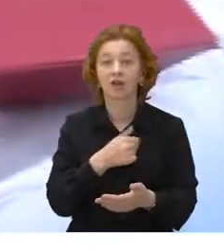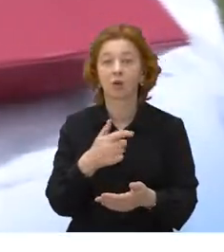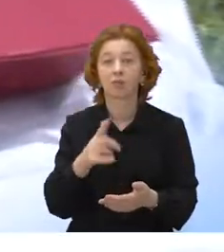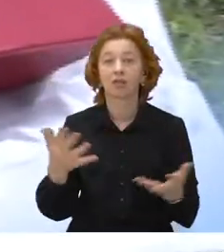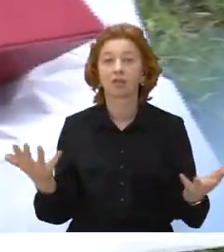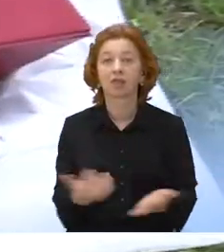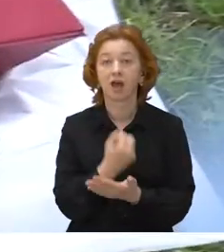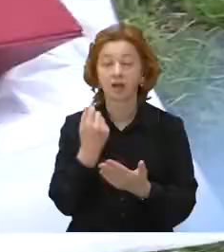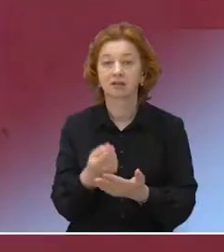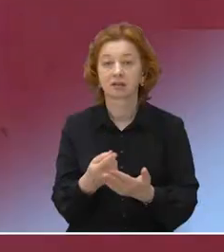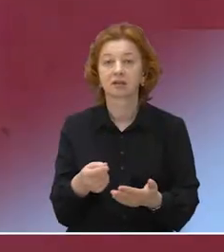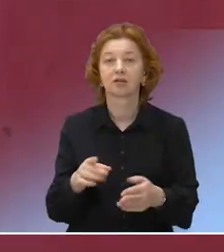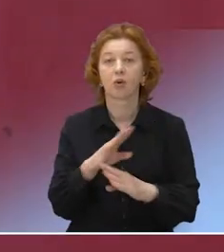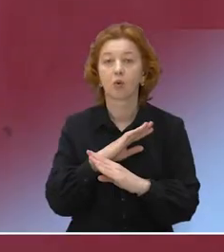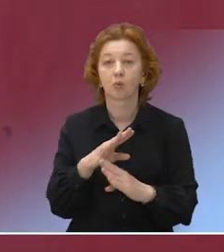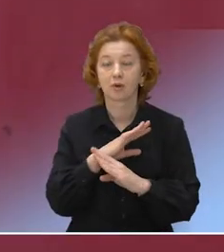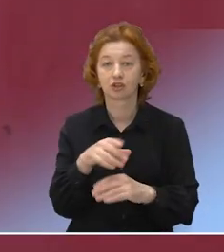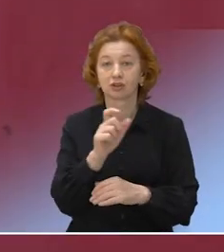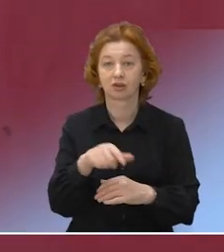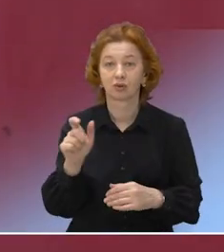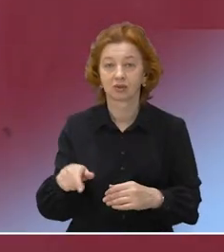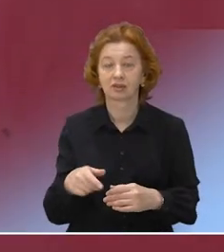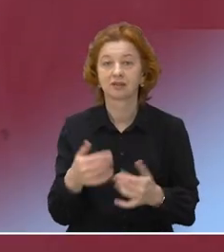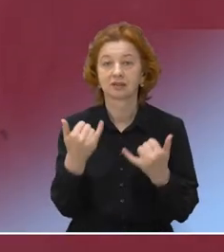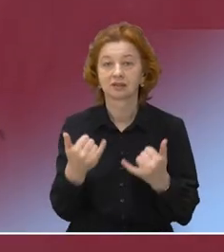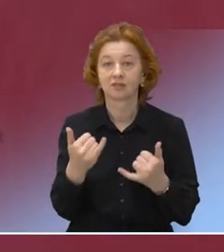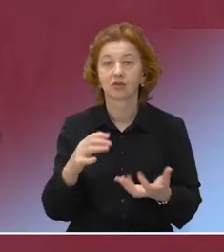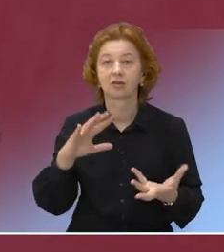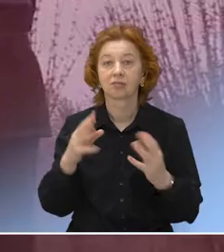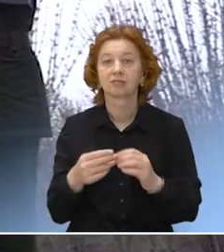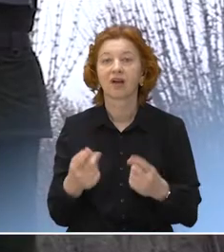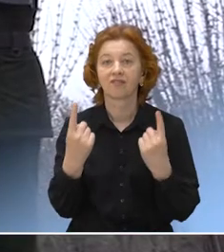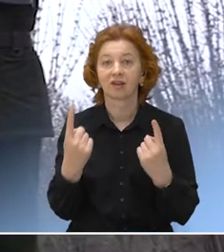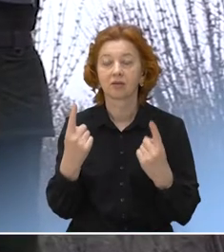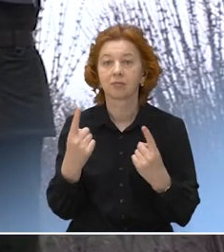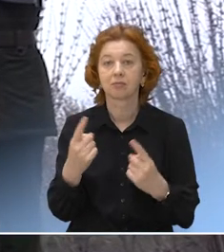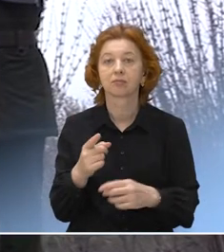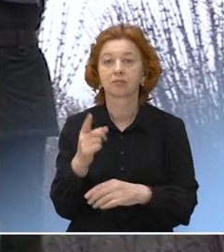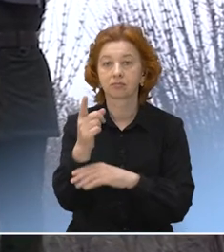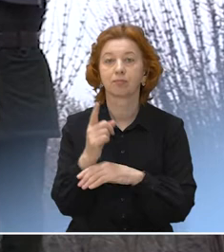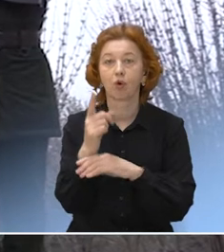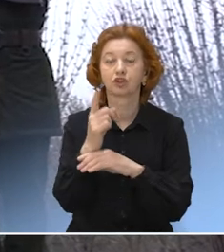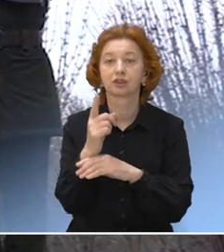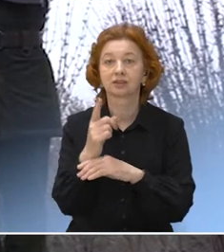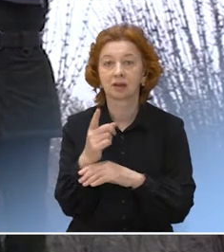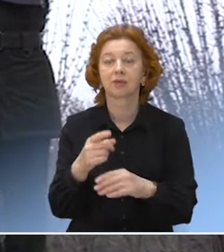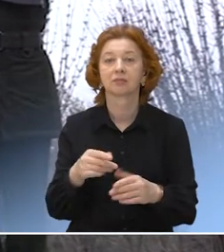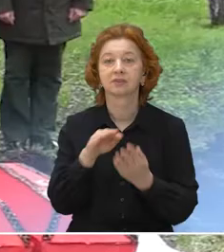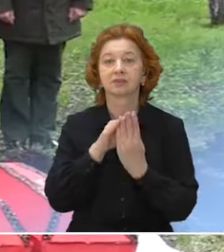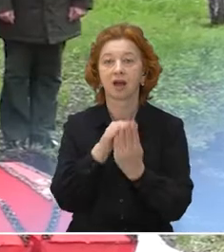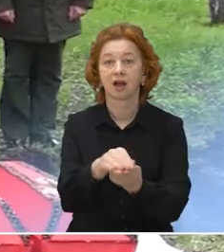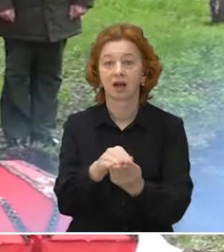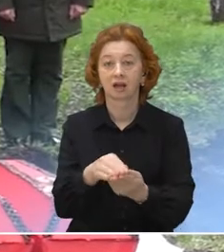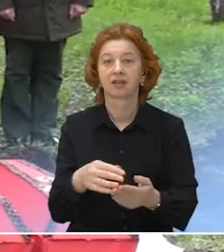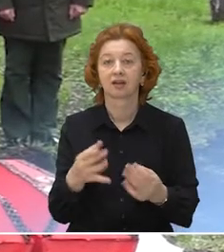госпиталь, были найдены останки солдат, умерших от ран. Рядовых с воинскими почестями перезахоронили в братской могиле поселка